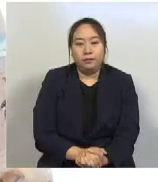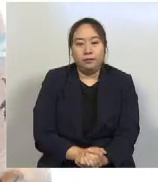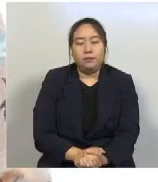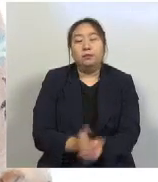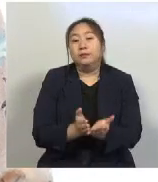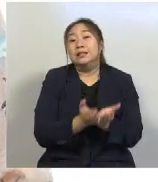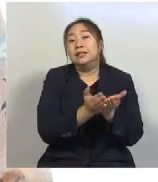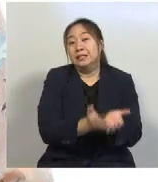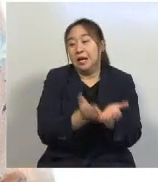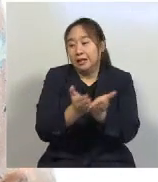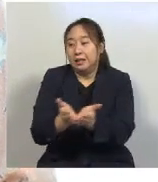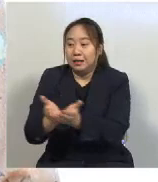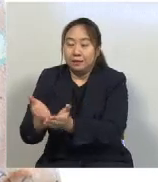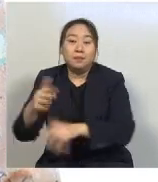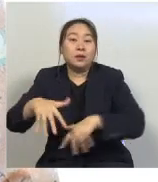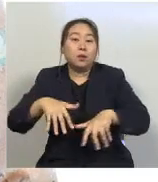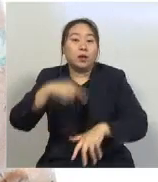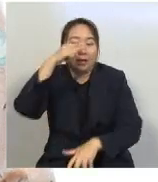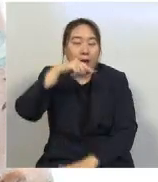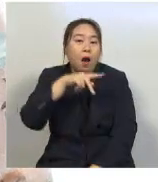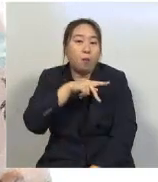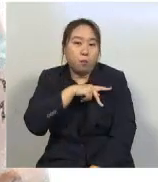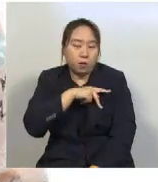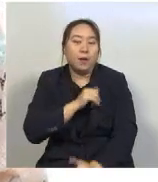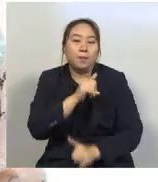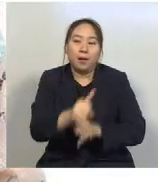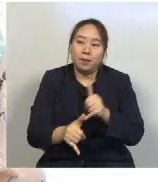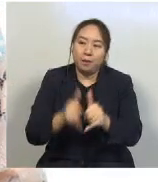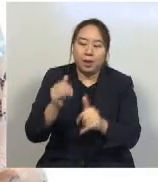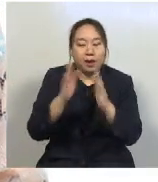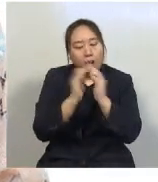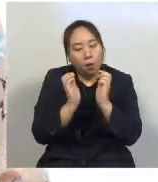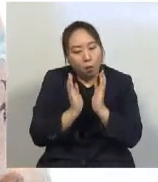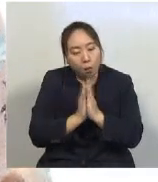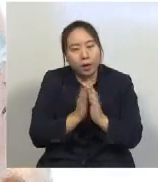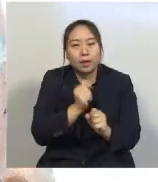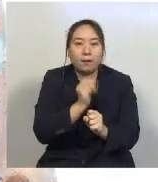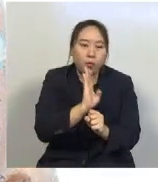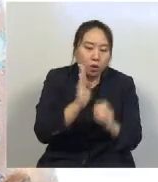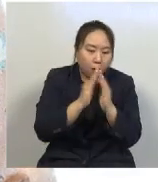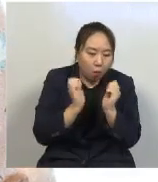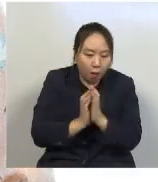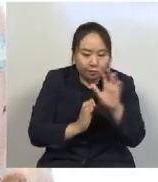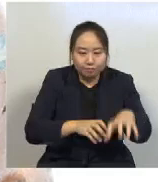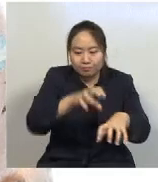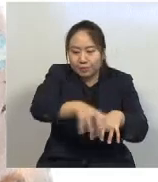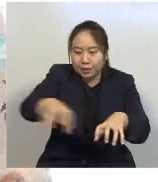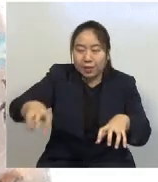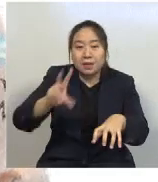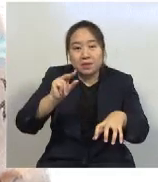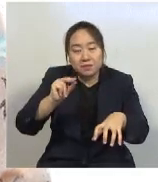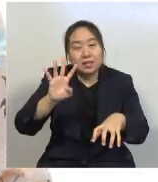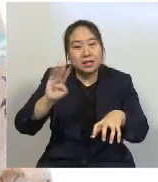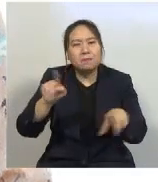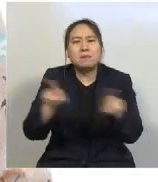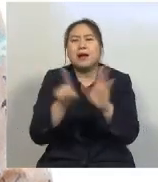รือนี่อาจจะพี่น้องไทยพุทธนี่มาเดินทำบุญตามวัดต่างๆนะครับ30 40วัดนี่ก็ถือว่าเป็นบุญใหญ่นะมาทีเดียว